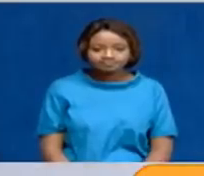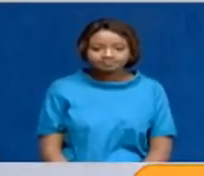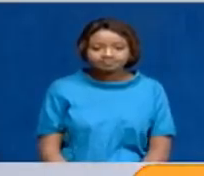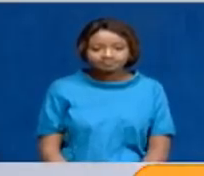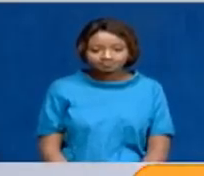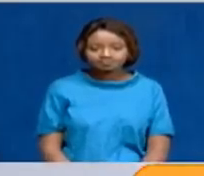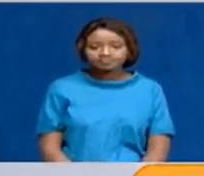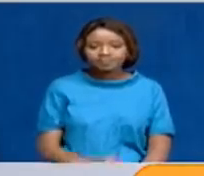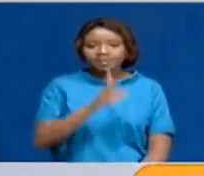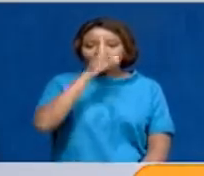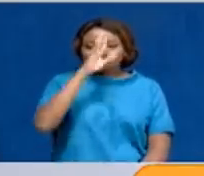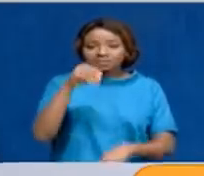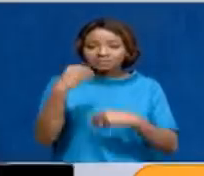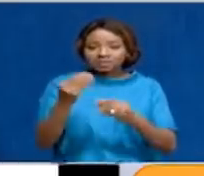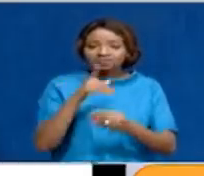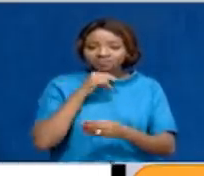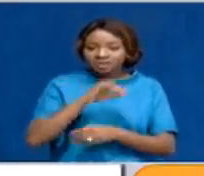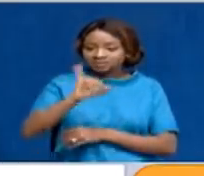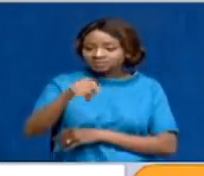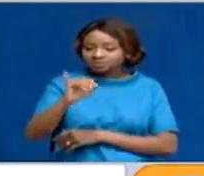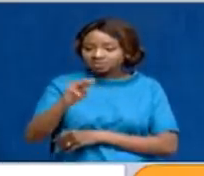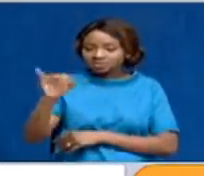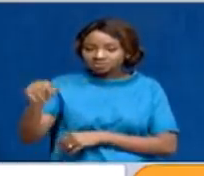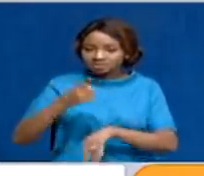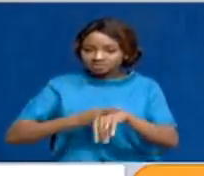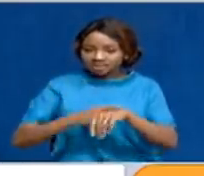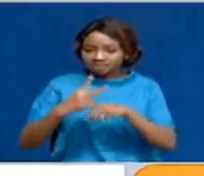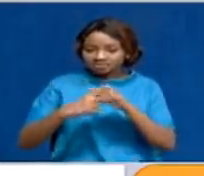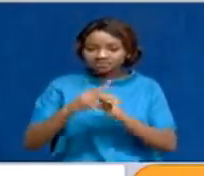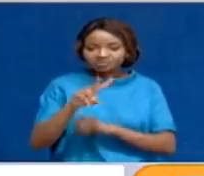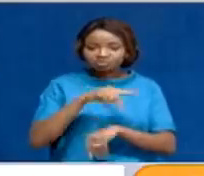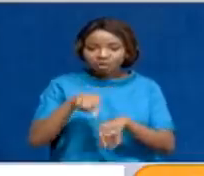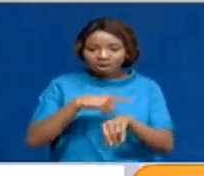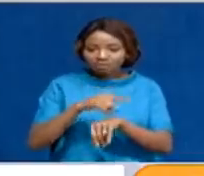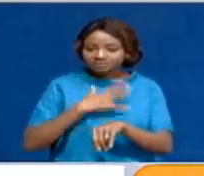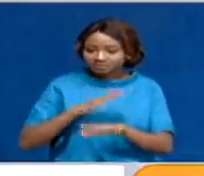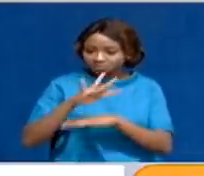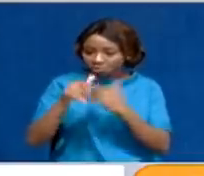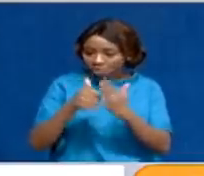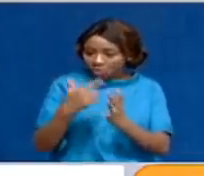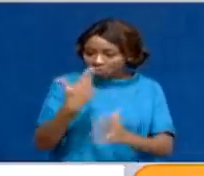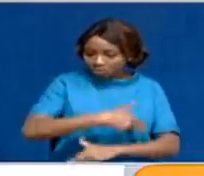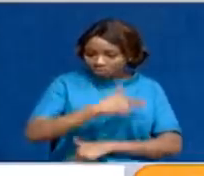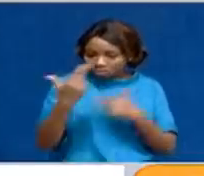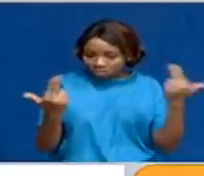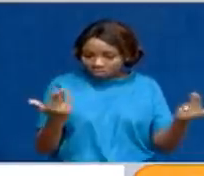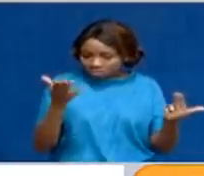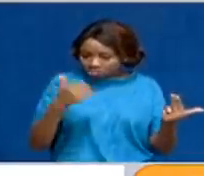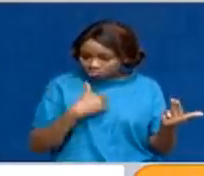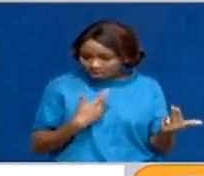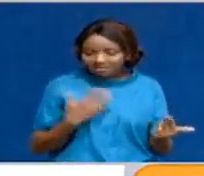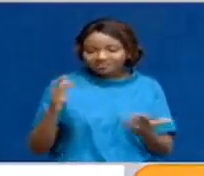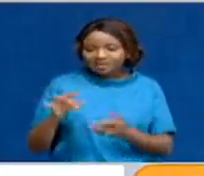Idara ya polisi imempa mfanyabiashara Jimi Wanjigi saa 72 kusalimisha bunduki na risasi anazomiliki. Taarifa kutoka